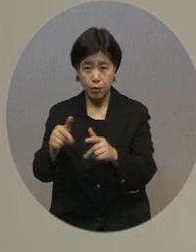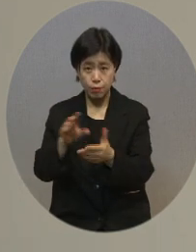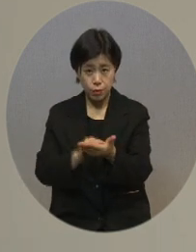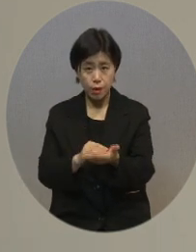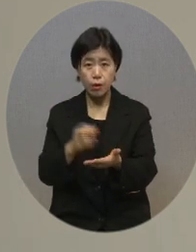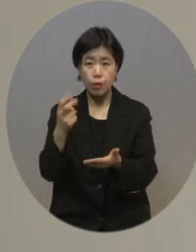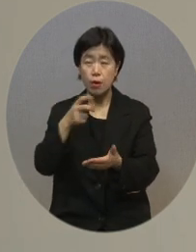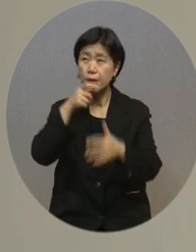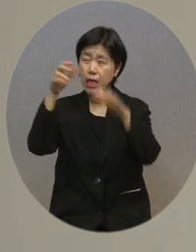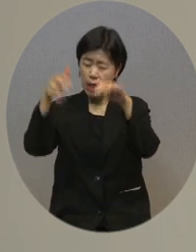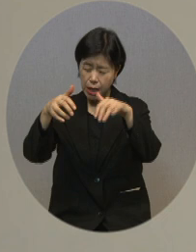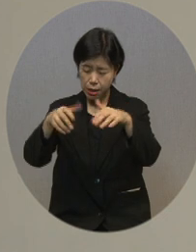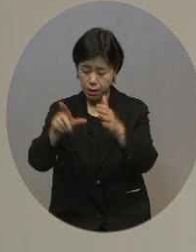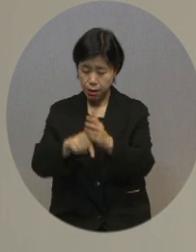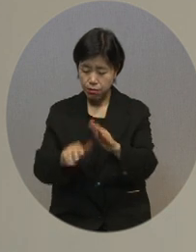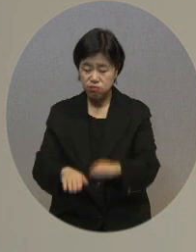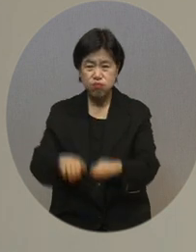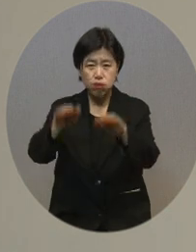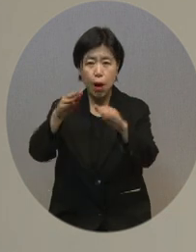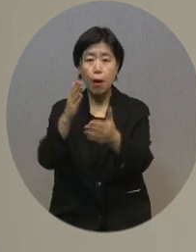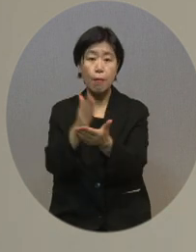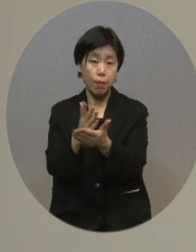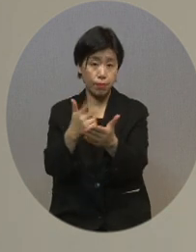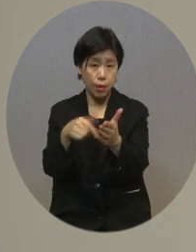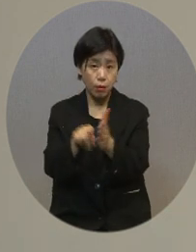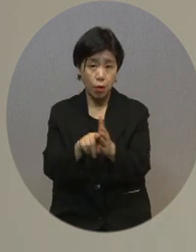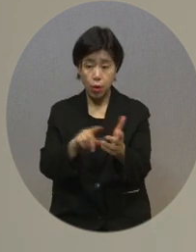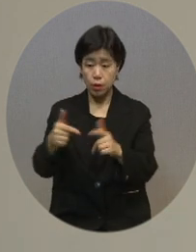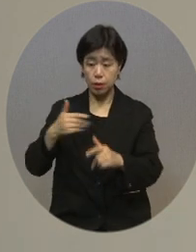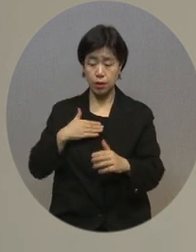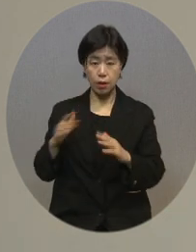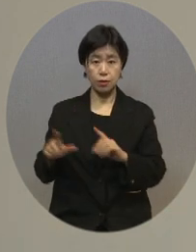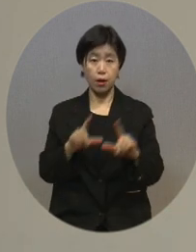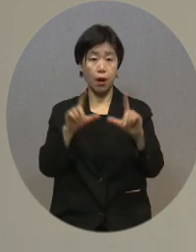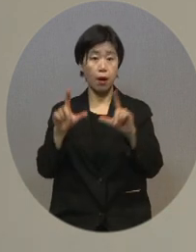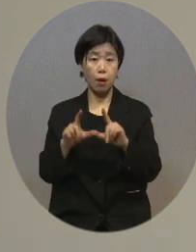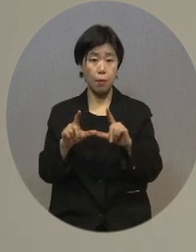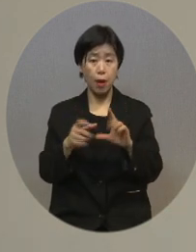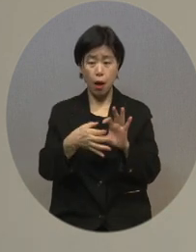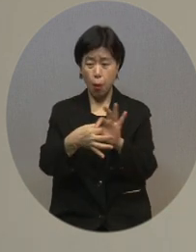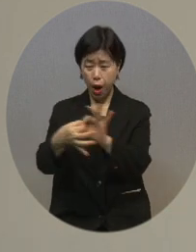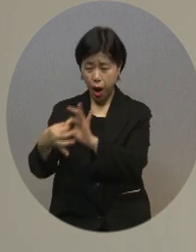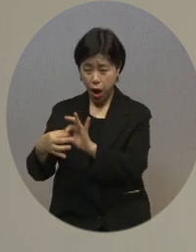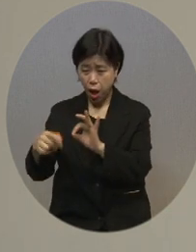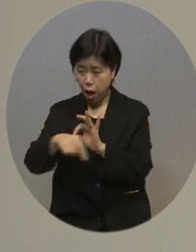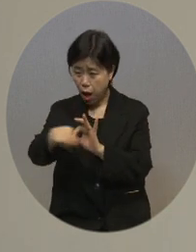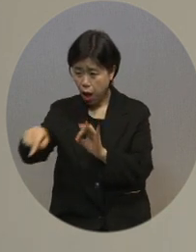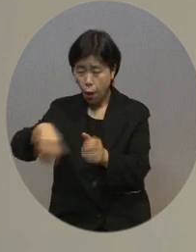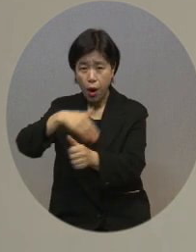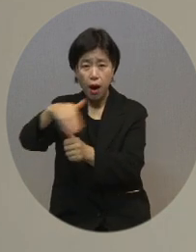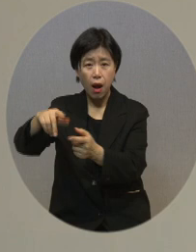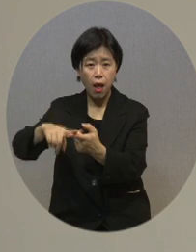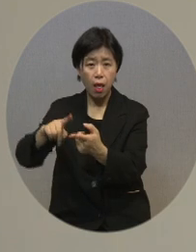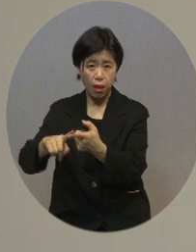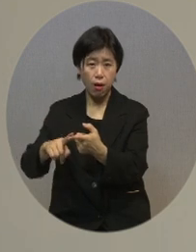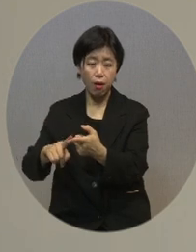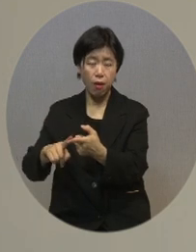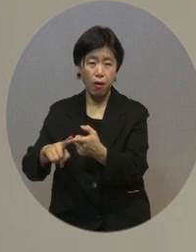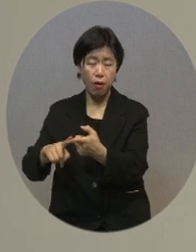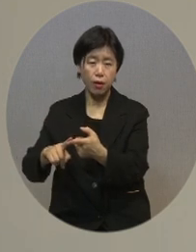나지 않도록 하는 여러 가지 내 삶과 관련이 있는 게 굉장히 많은데 그런